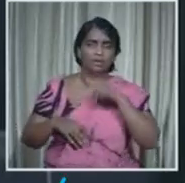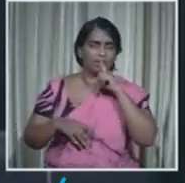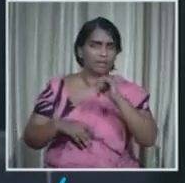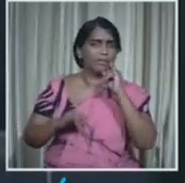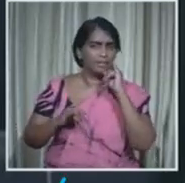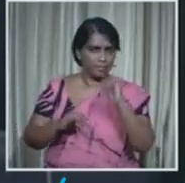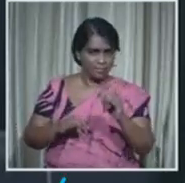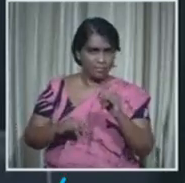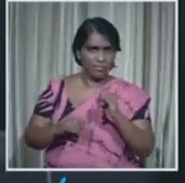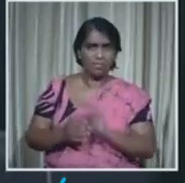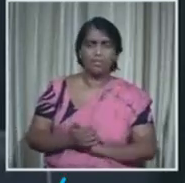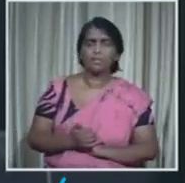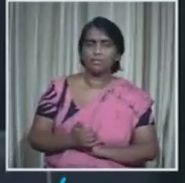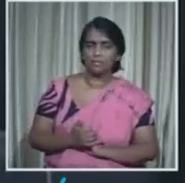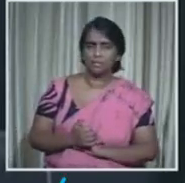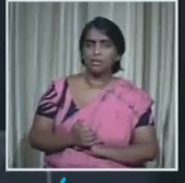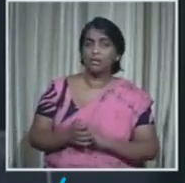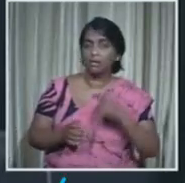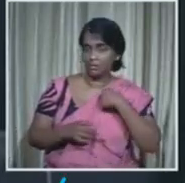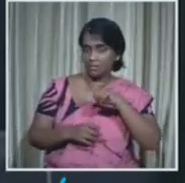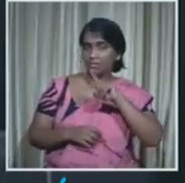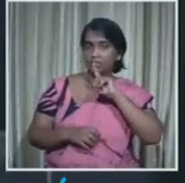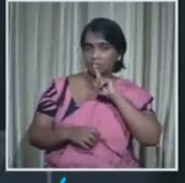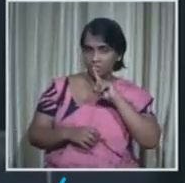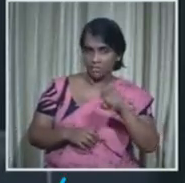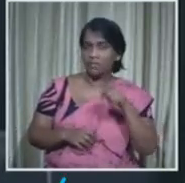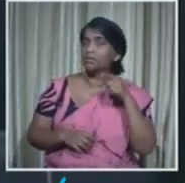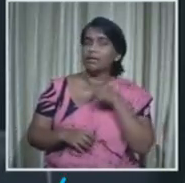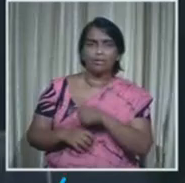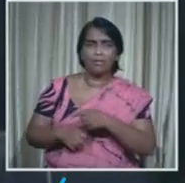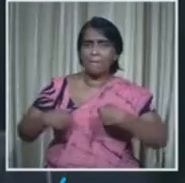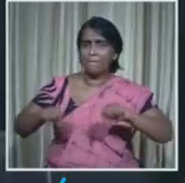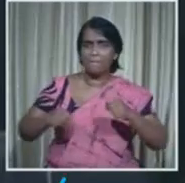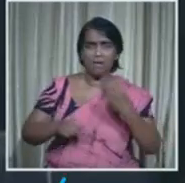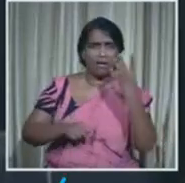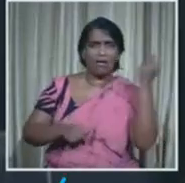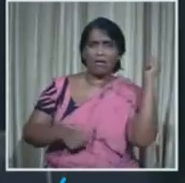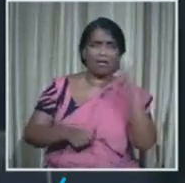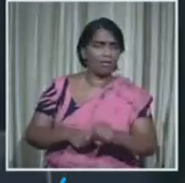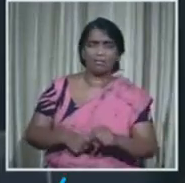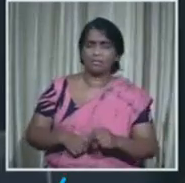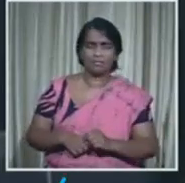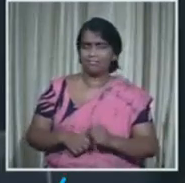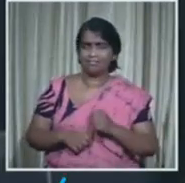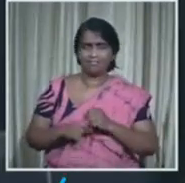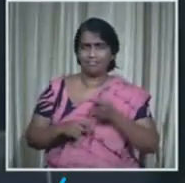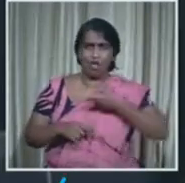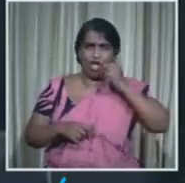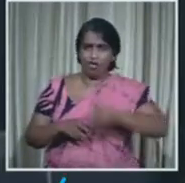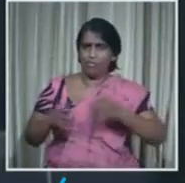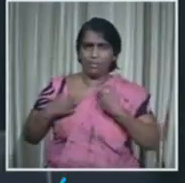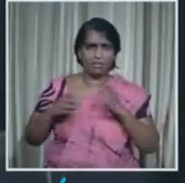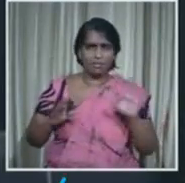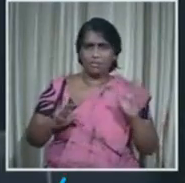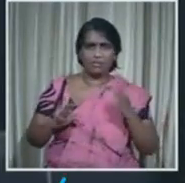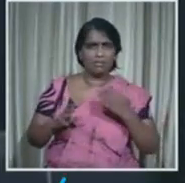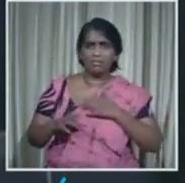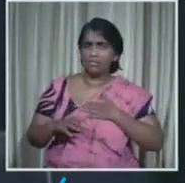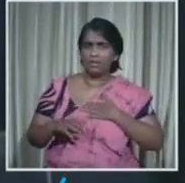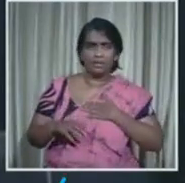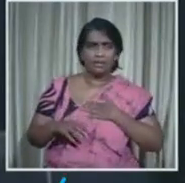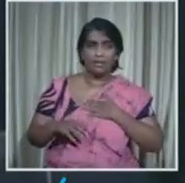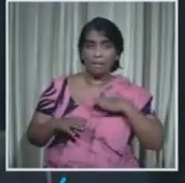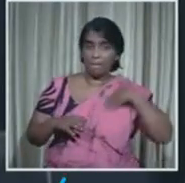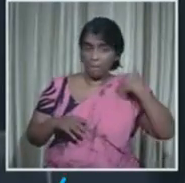අතරෙම මම තව එකක් මතක් කරන්න කොහොමද එතෙන්ට මෝටර් සයිකල් හතර ආපු එක මම අනුමත කරන්නේ නැහැ. මම අනුමත කරන්නේ නැහැ ජේ